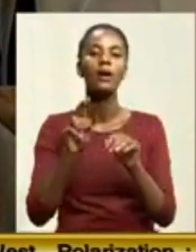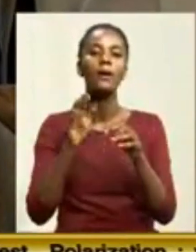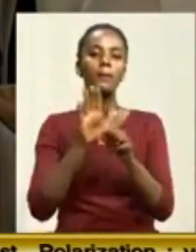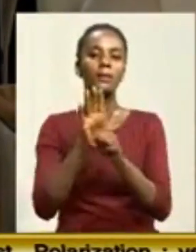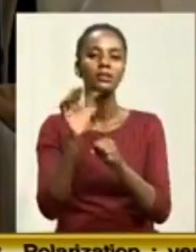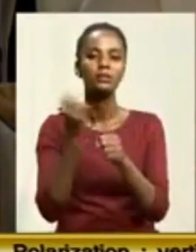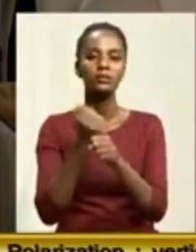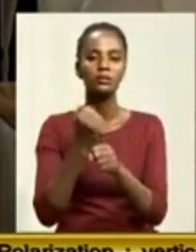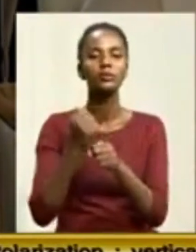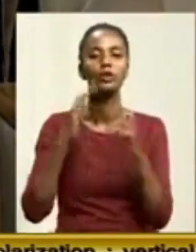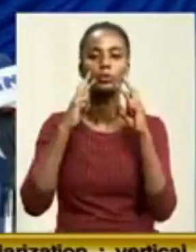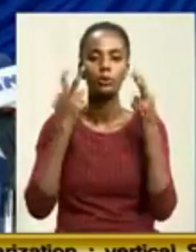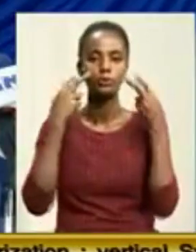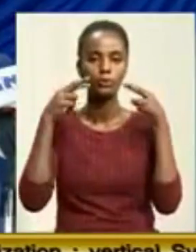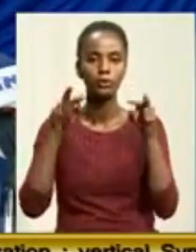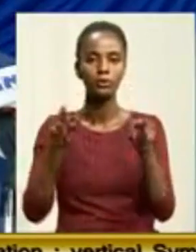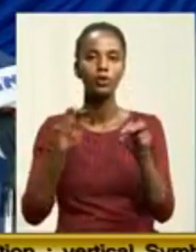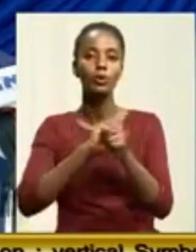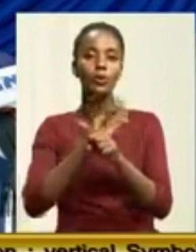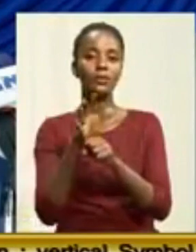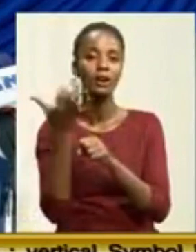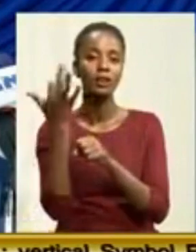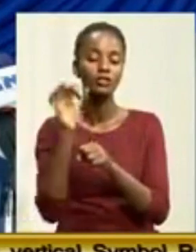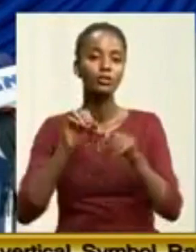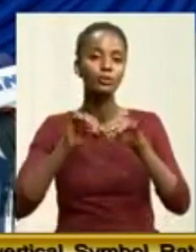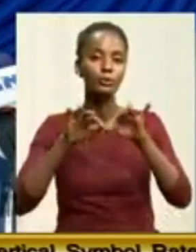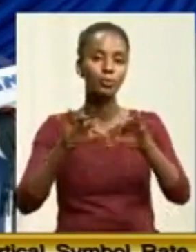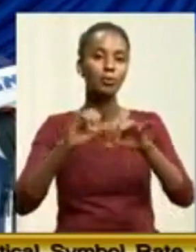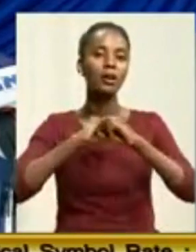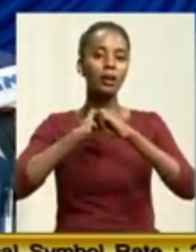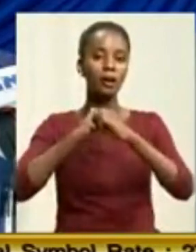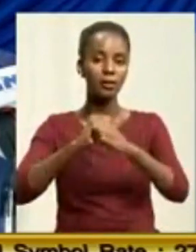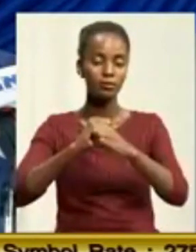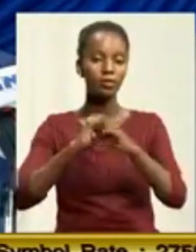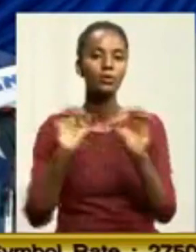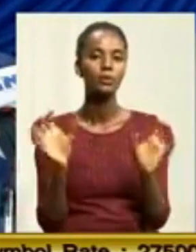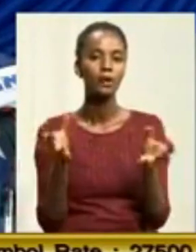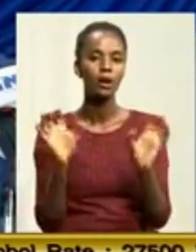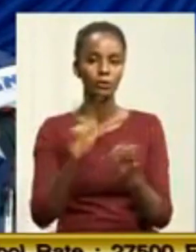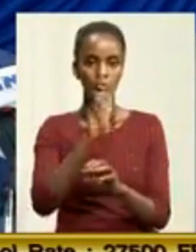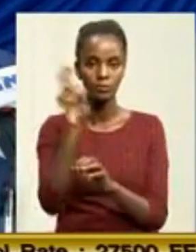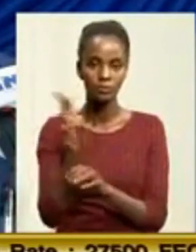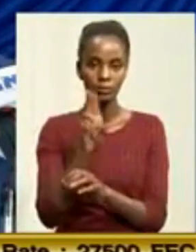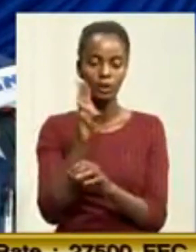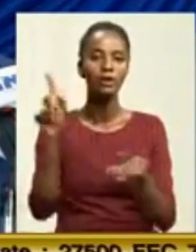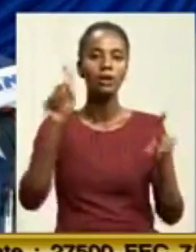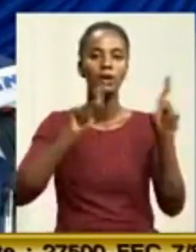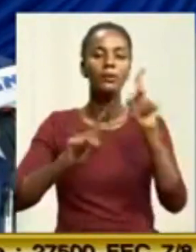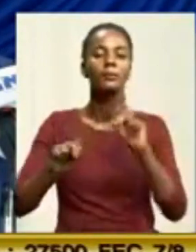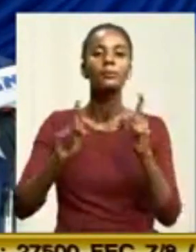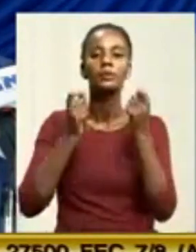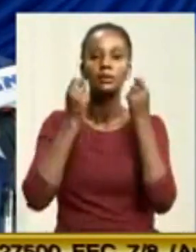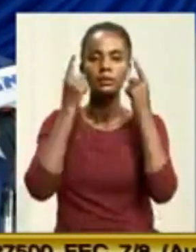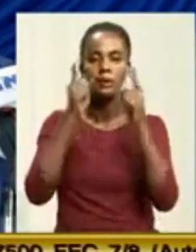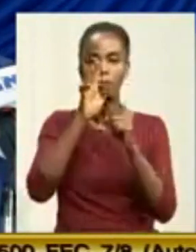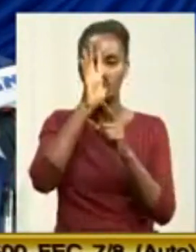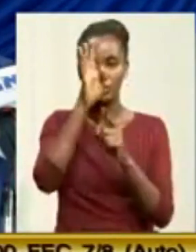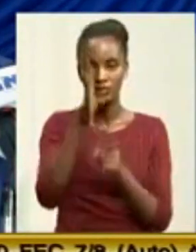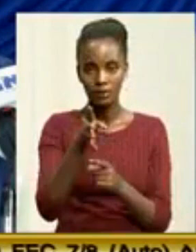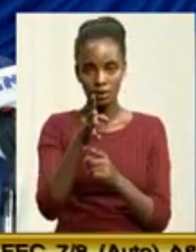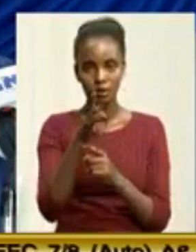ስራ እንደሰራ በሪፖርቱ አመላክተዋል። የኮቪድ-19 ወረርሽኝ ለመከላከል ሚዲያዎችን በመጠቀም ለህብረተሰቡ የግንዛቤ